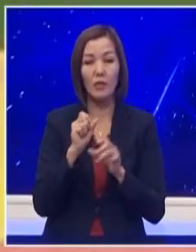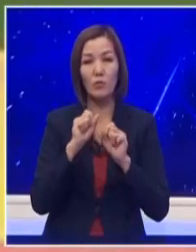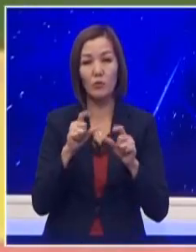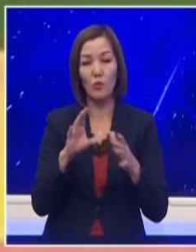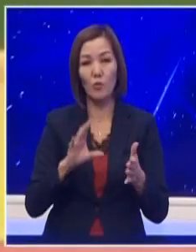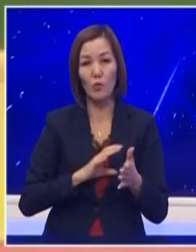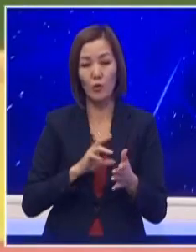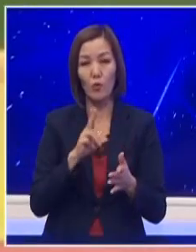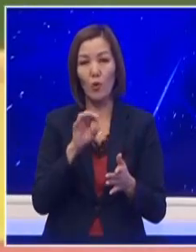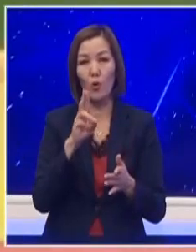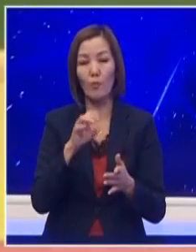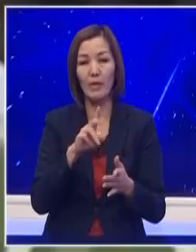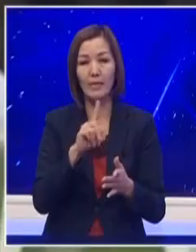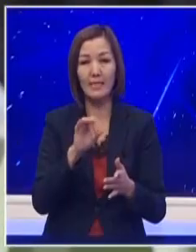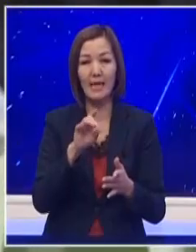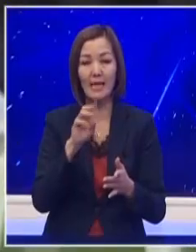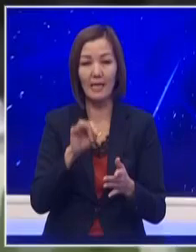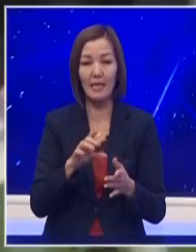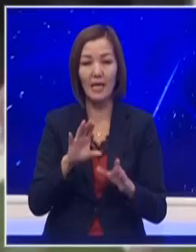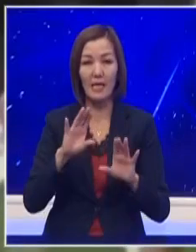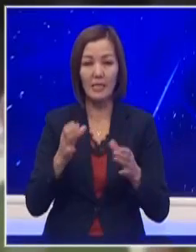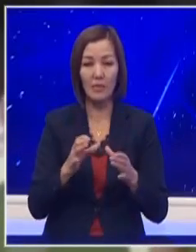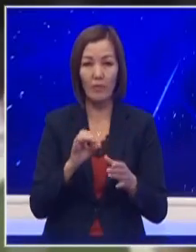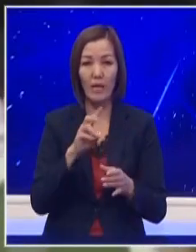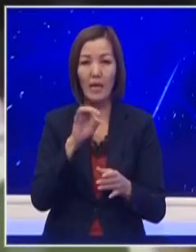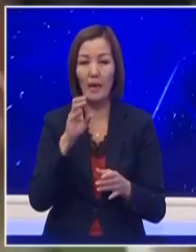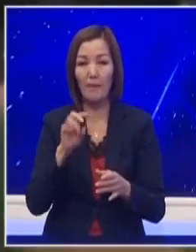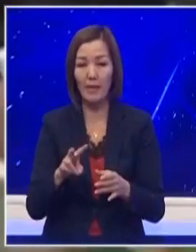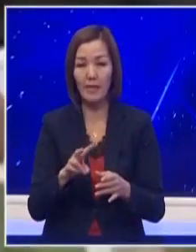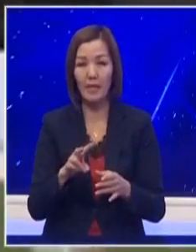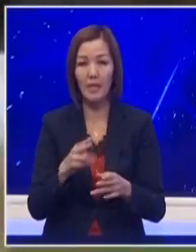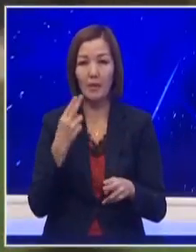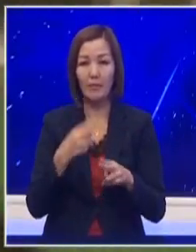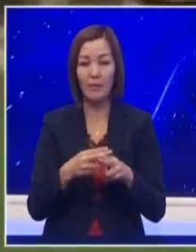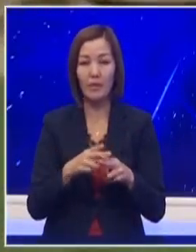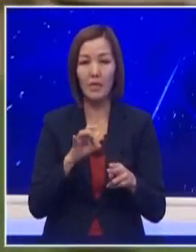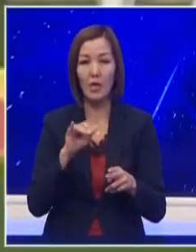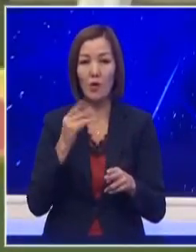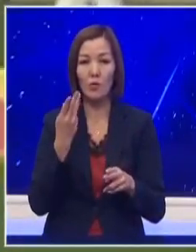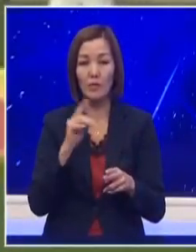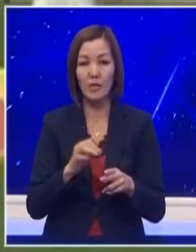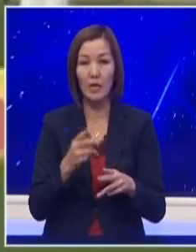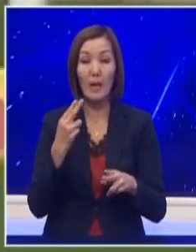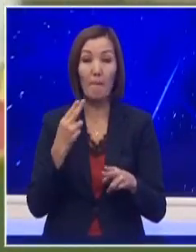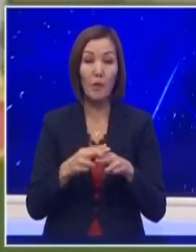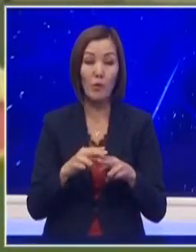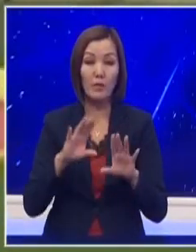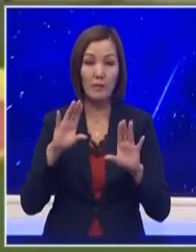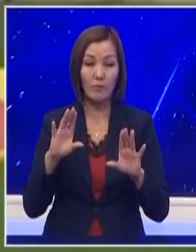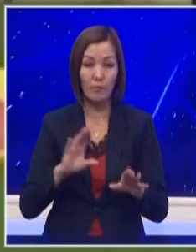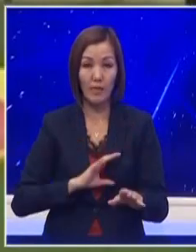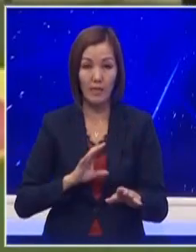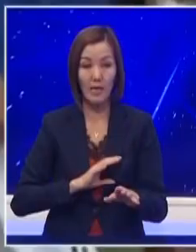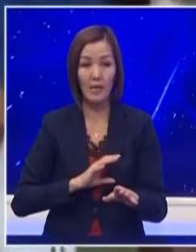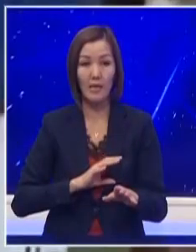сборной покупару принесла Зарина сарипова Серебро уильямана кушебаевой рауза нурмухаметовой а бронзу взяли Максат и